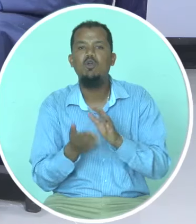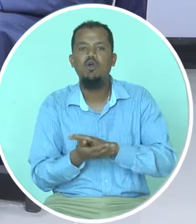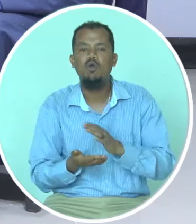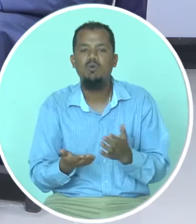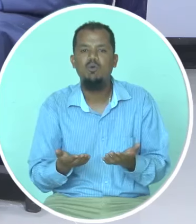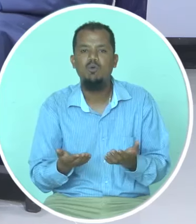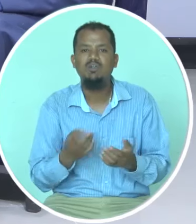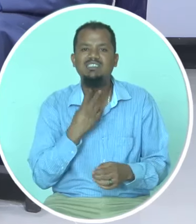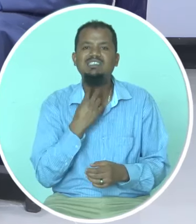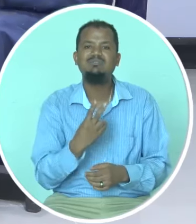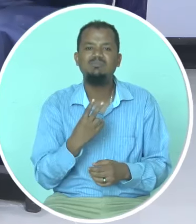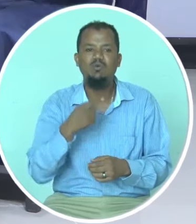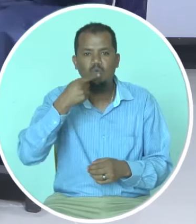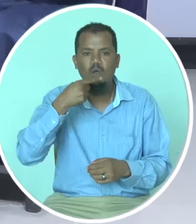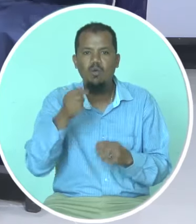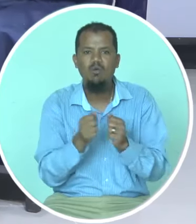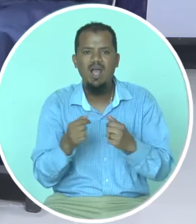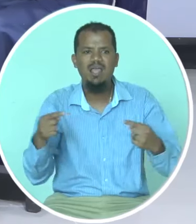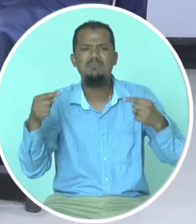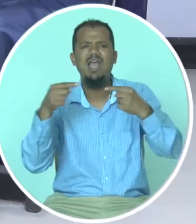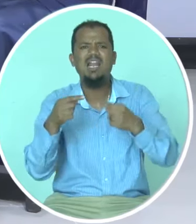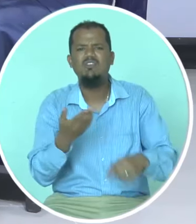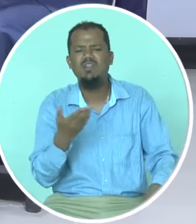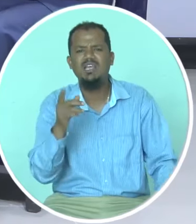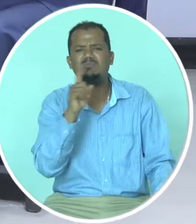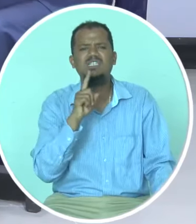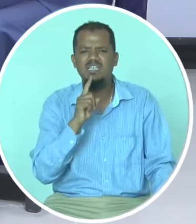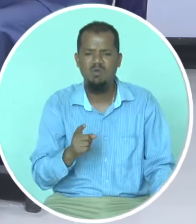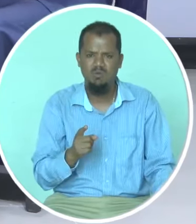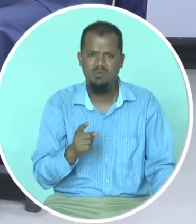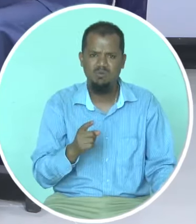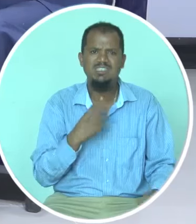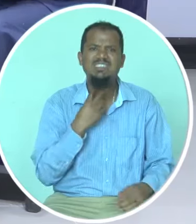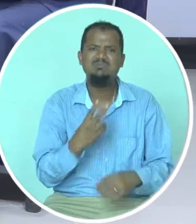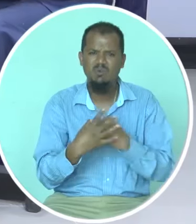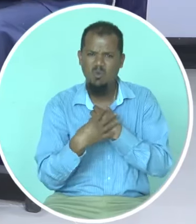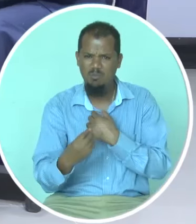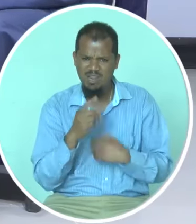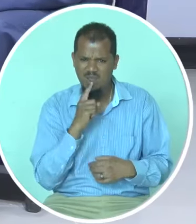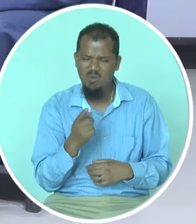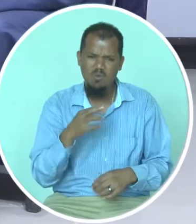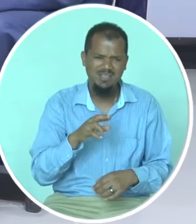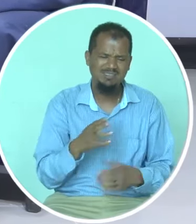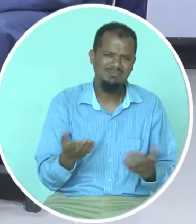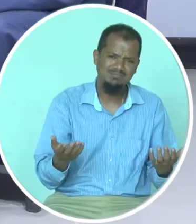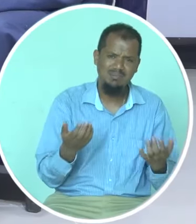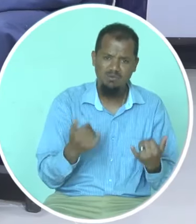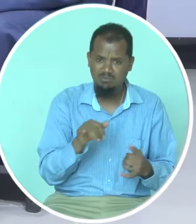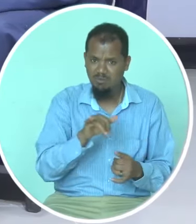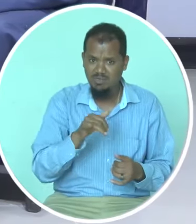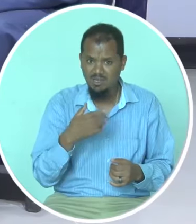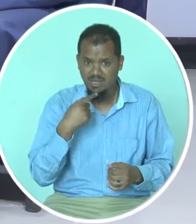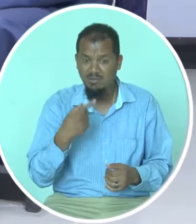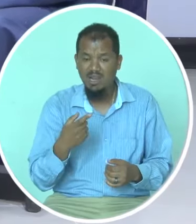የሚሆነው ከድምጽ ቋንቋ ጋር የሚያገናኘው ነገር ምንድነው? ድምጽ ቋንቋ ግልባጭ ነው አይደለም? ተመሳሳይ ነገር አሁን ይነገራ።